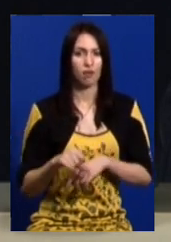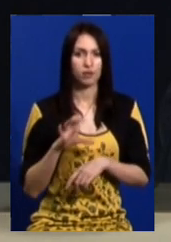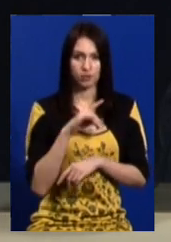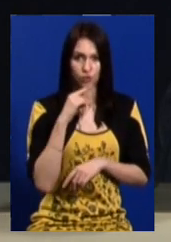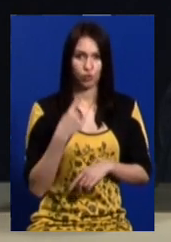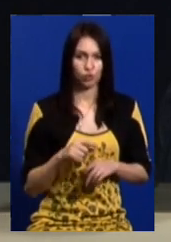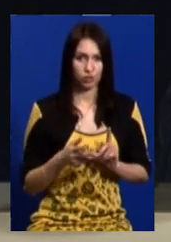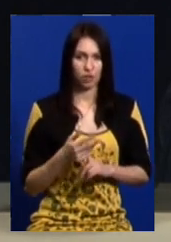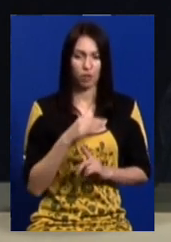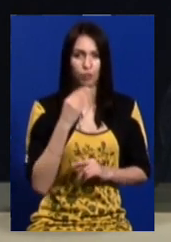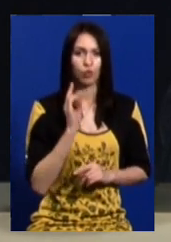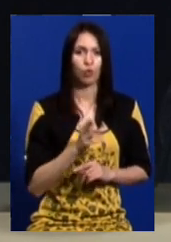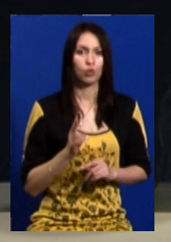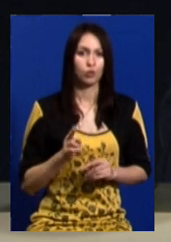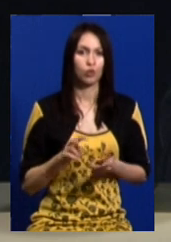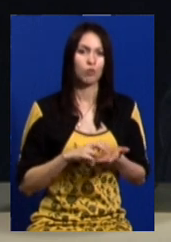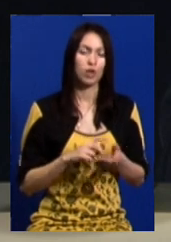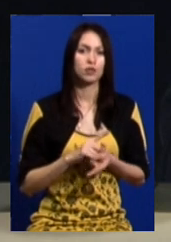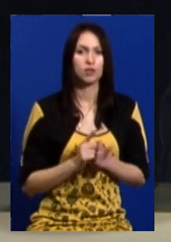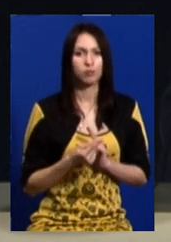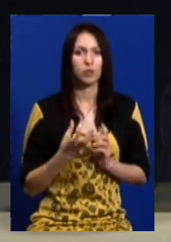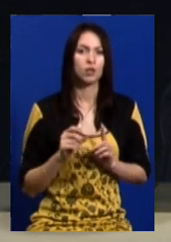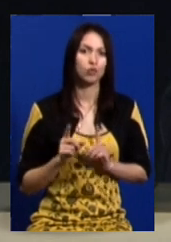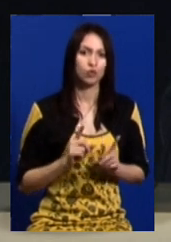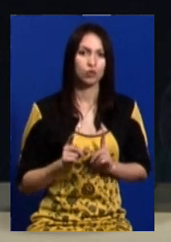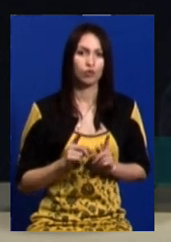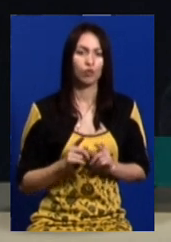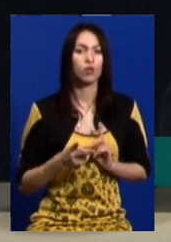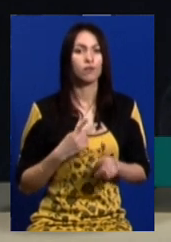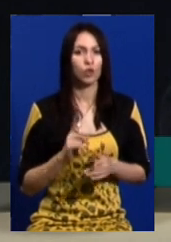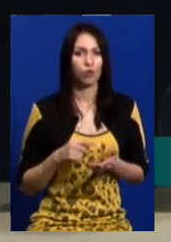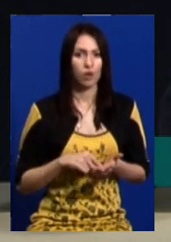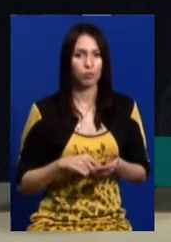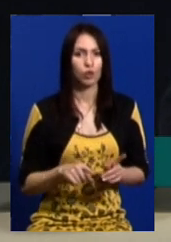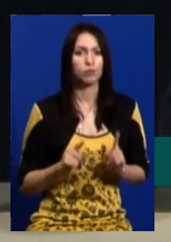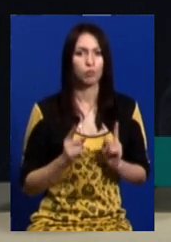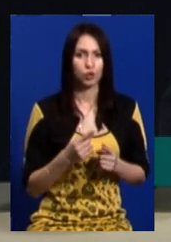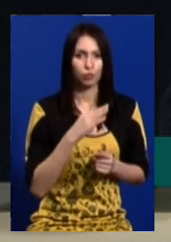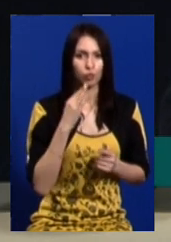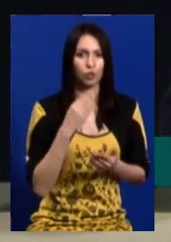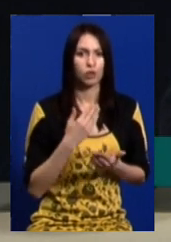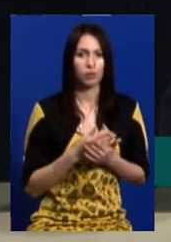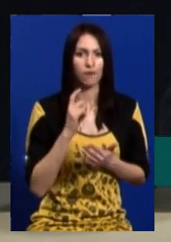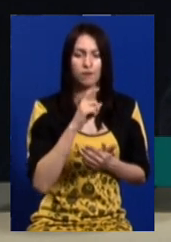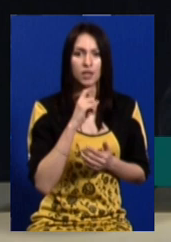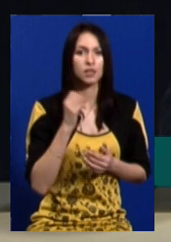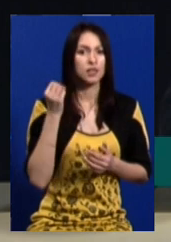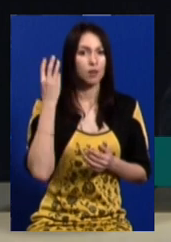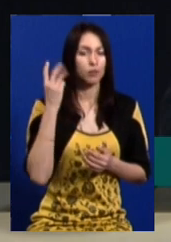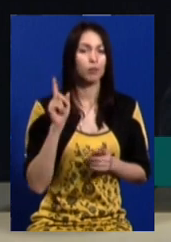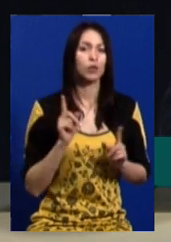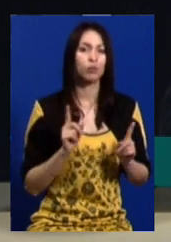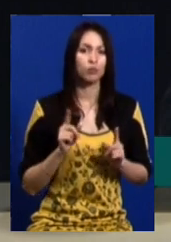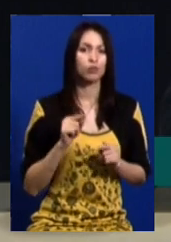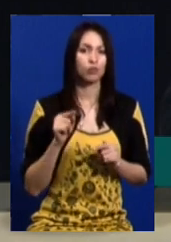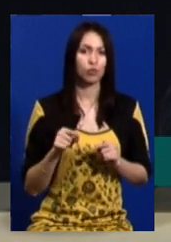Друге, багато хто боїться зміни, там ще чогось. Друге питання, чому багато, наприклад, Вінниця, Хмельниччина? Тому що,